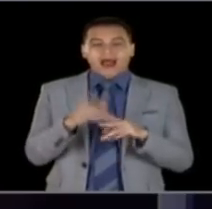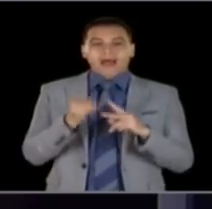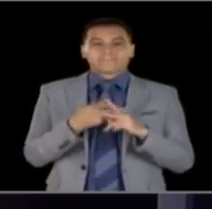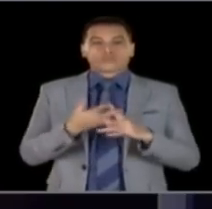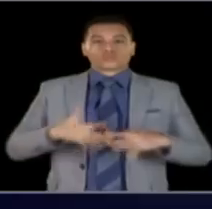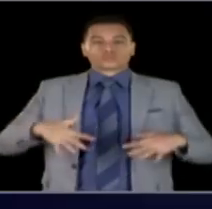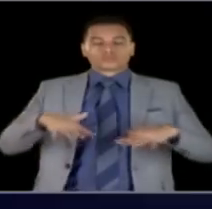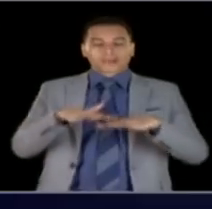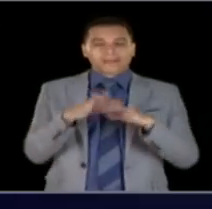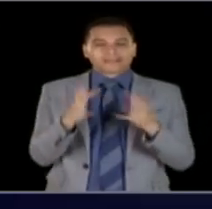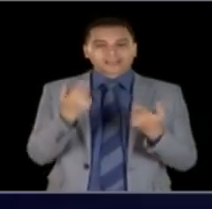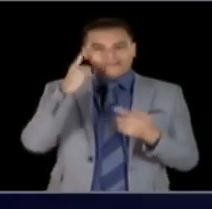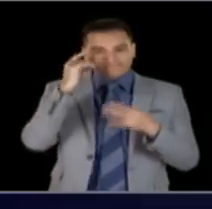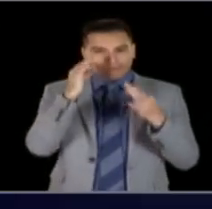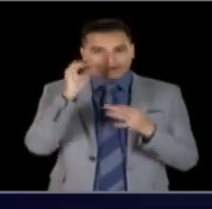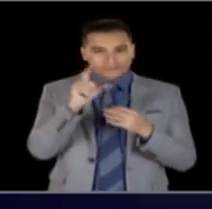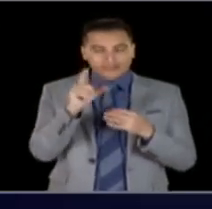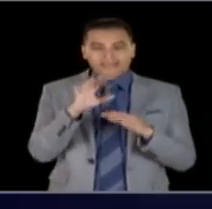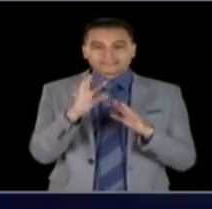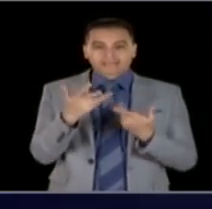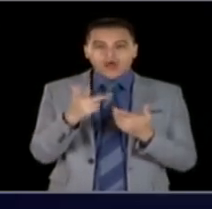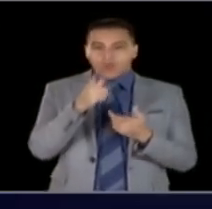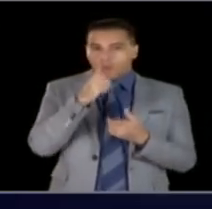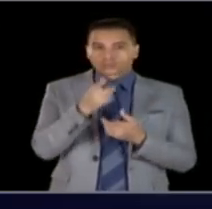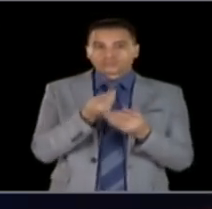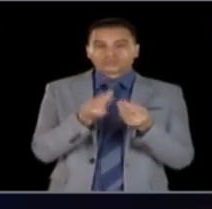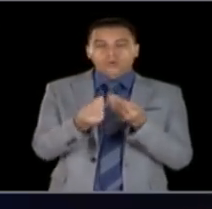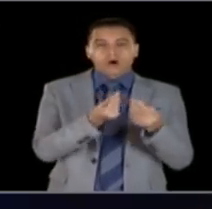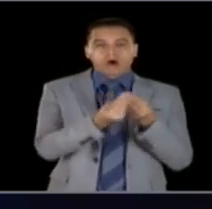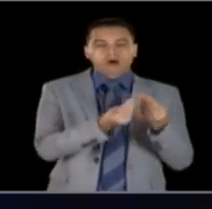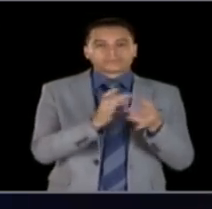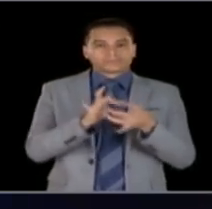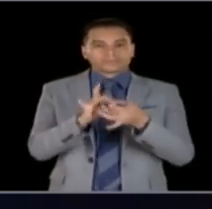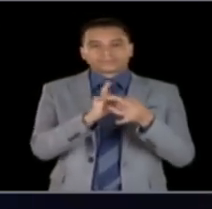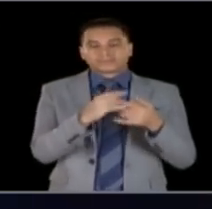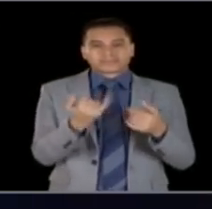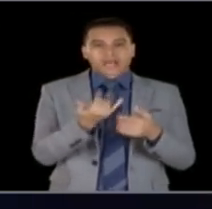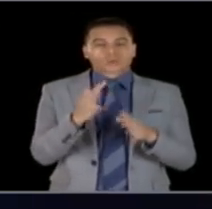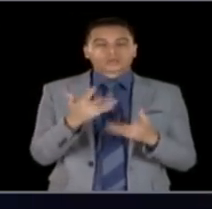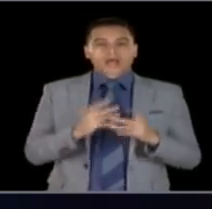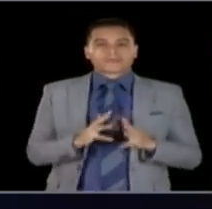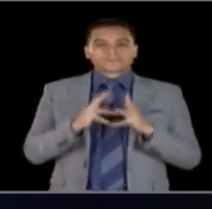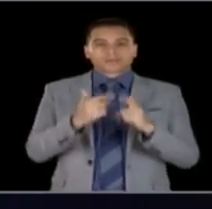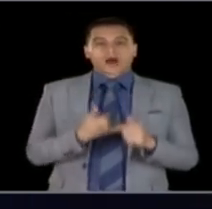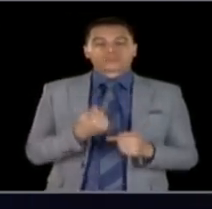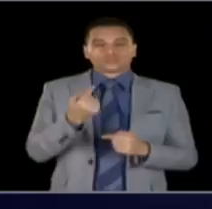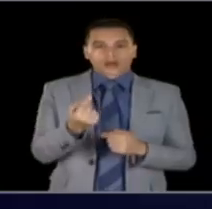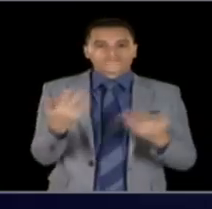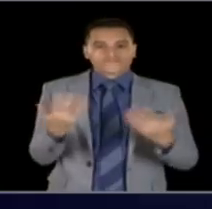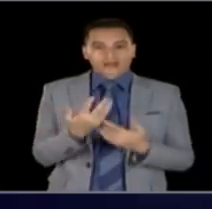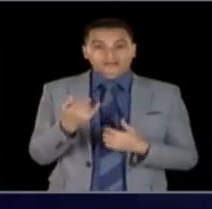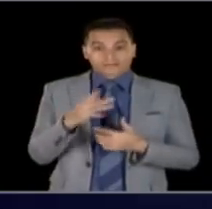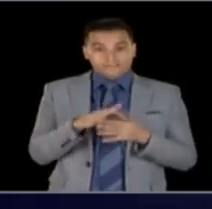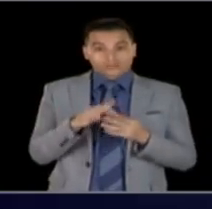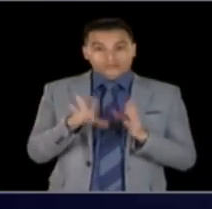المجتمع المحيط بيهم، إزاي يفكروا صح، إزاي تبقى لغة التواصل بتاعتهم كويسة، وإزاي يقدروا يعبروا عن نفسهم بشكل كويس.